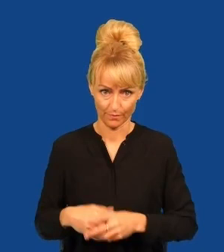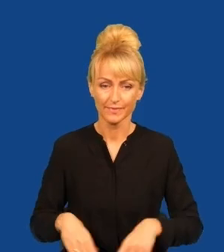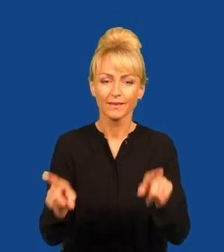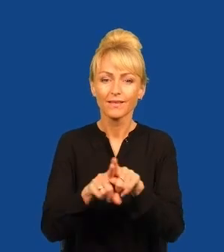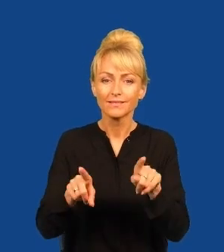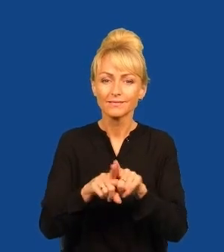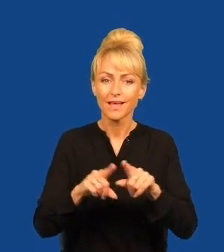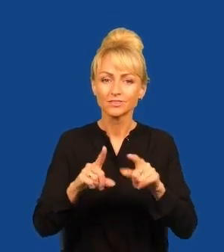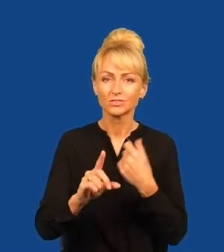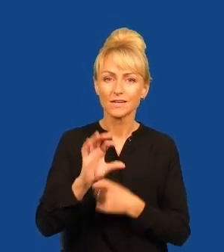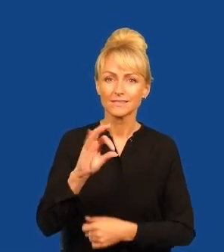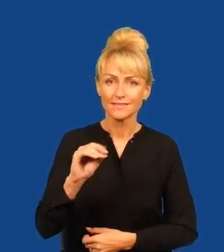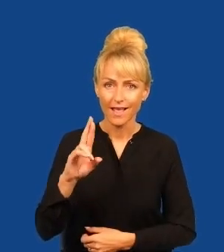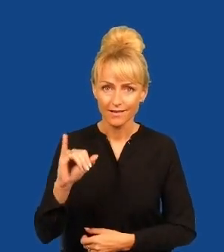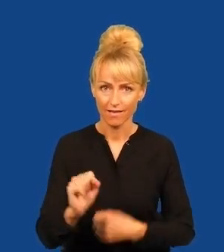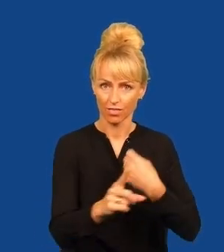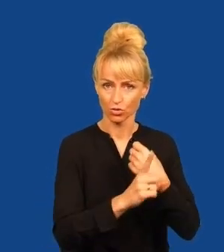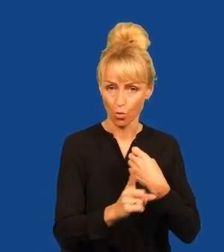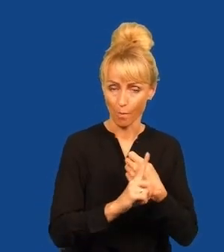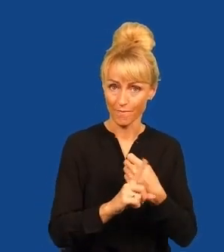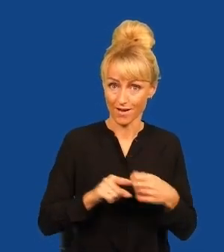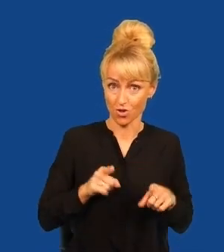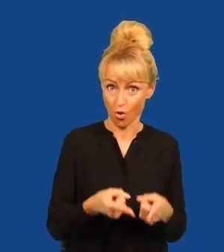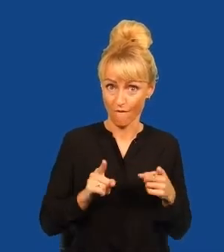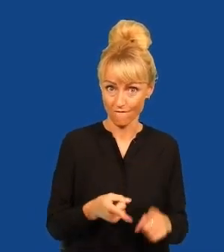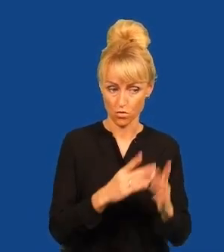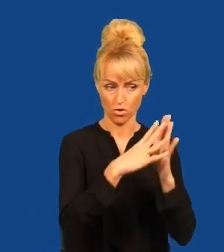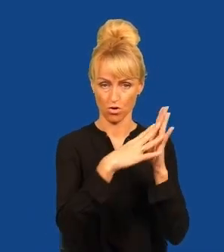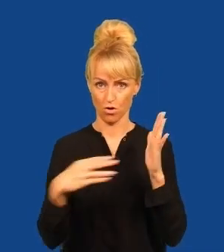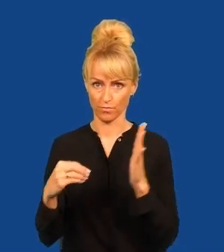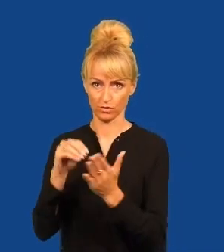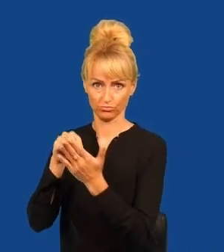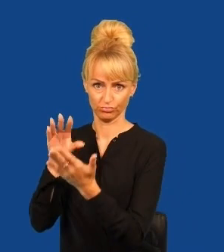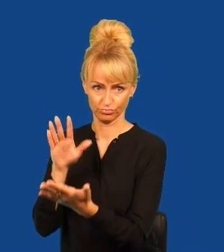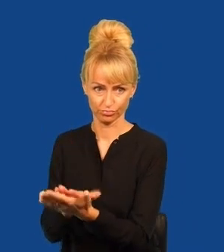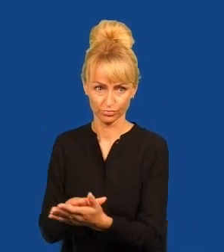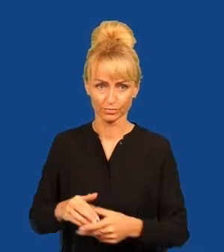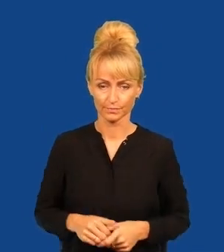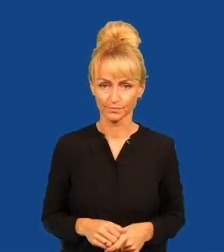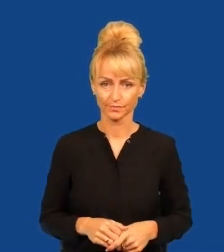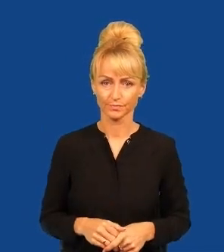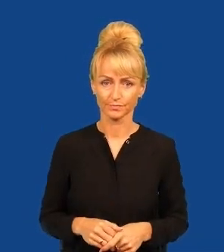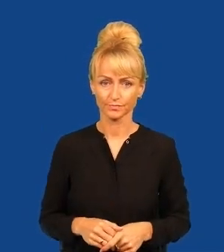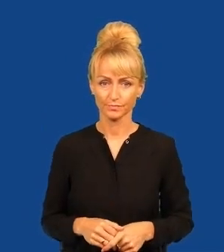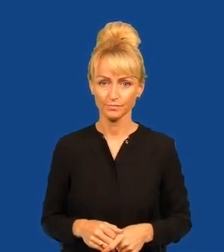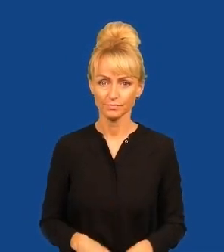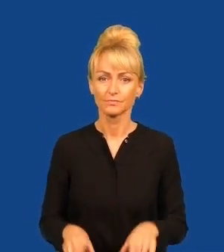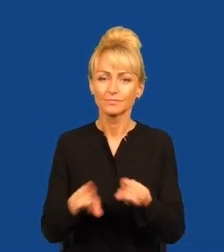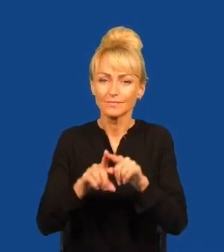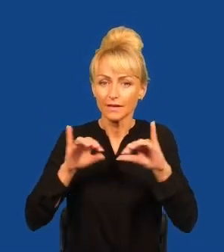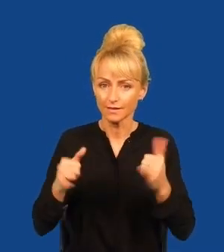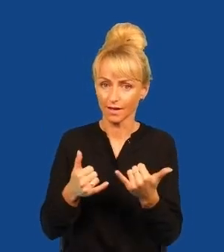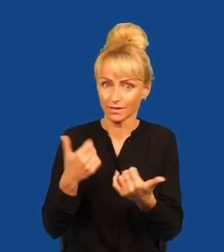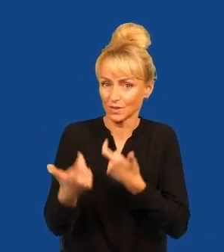serii mDowodu raz jeszcze komunikujemy, w myśl też zasady Steve'a Kraga, nie każ mi myśleć, raz jeszcze pokazujemy to, co